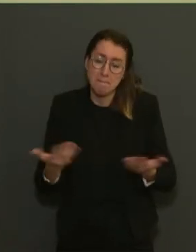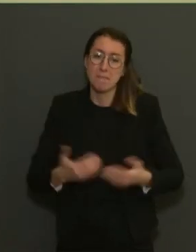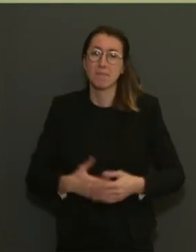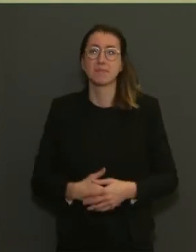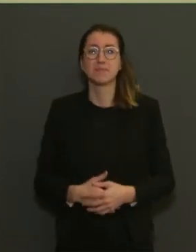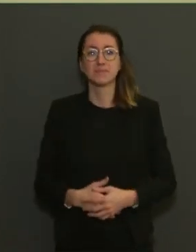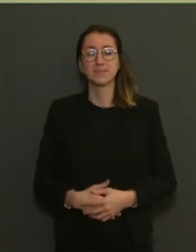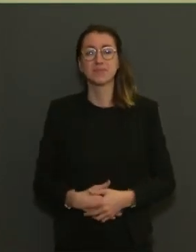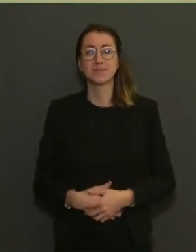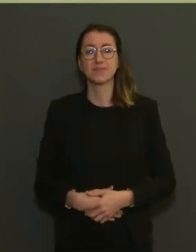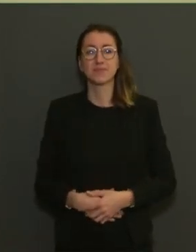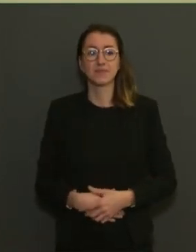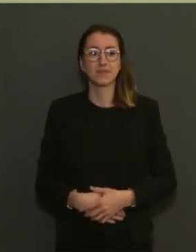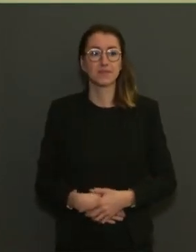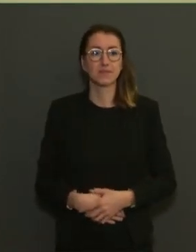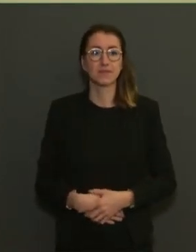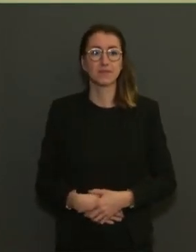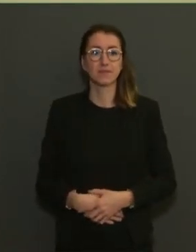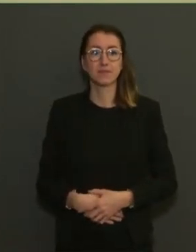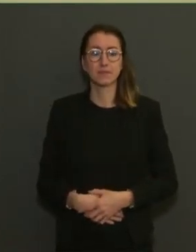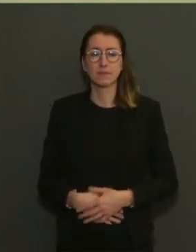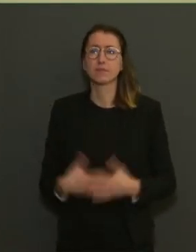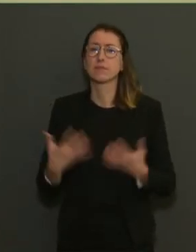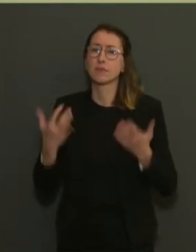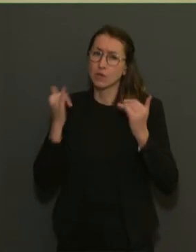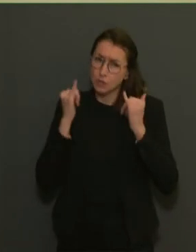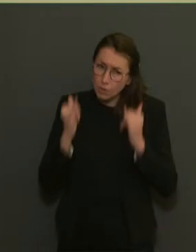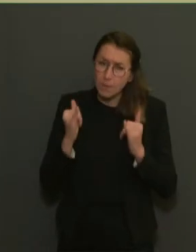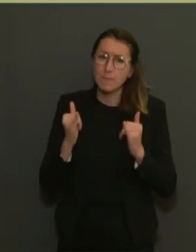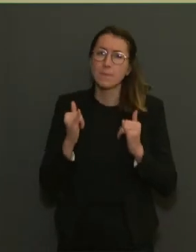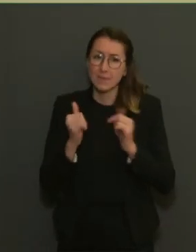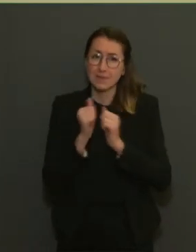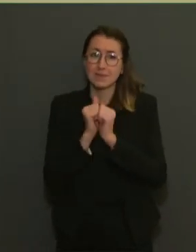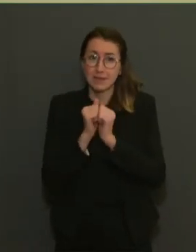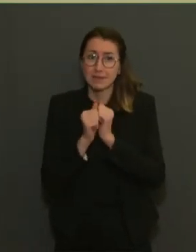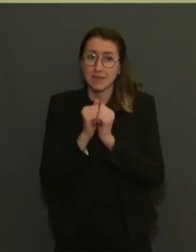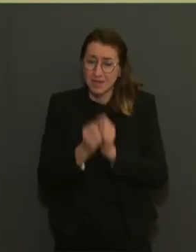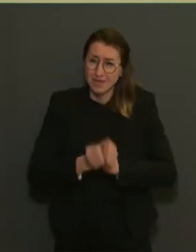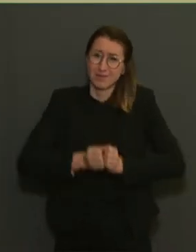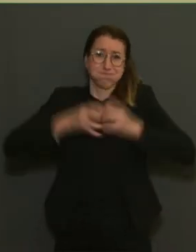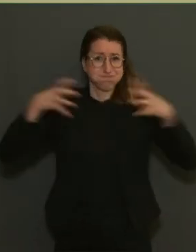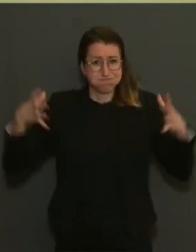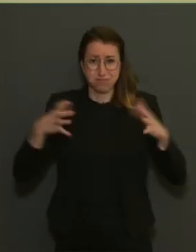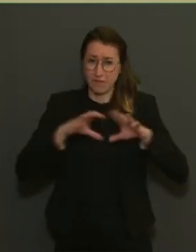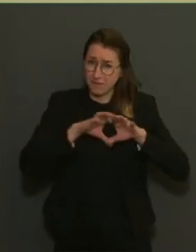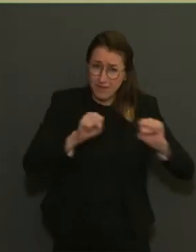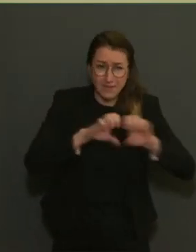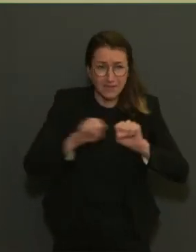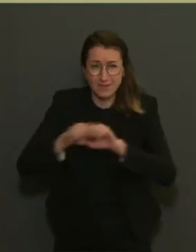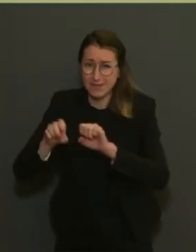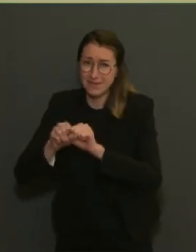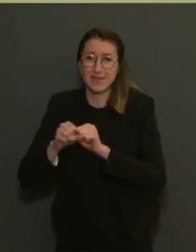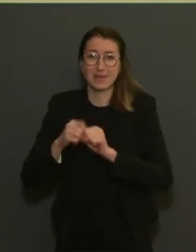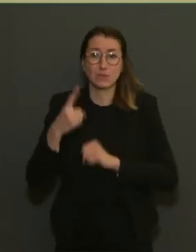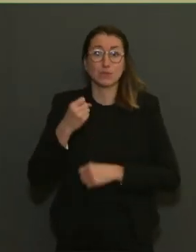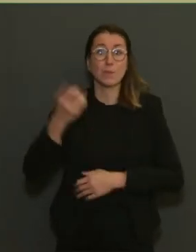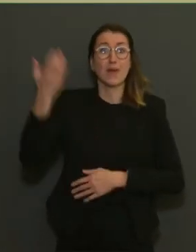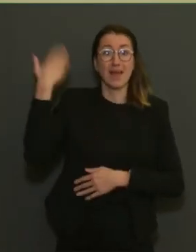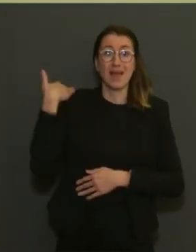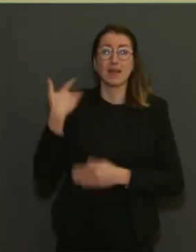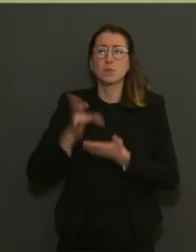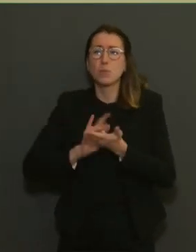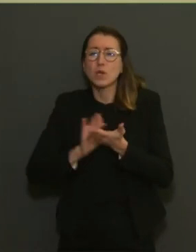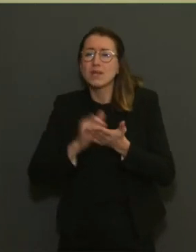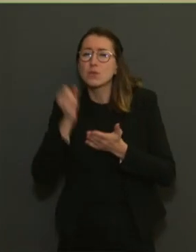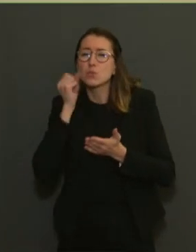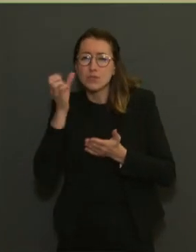Nous pratiquons toujours énormément de tests, puisqu'au cours de la dernière semaine, on a en moyenne pratiqué 65 000 tests par